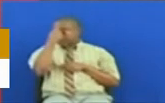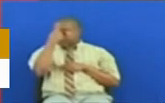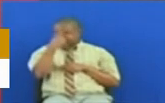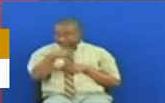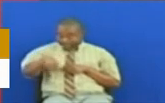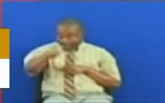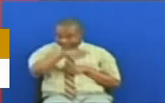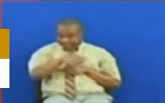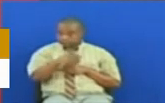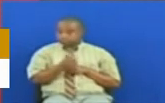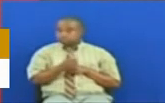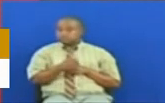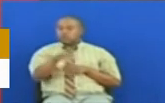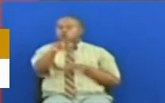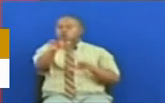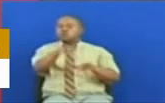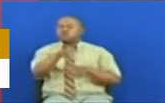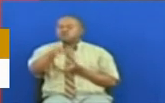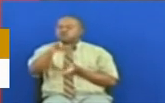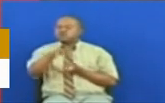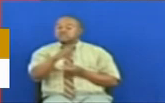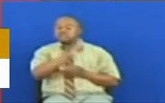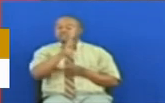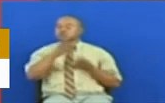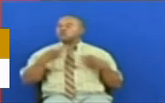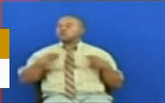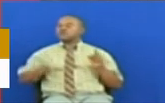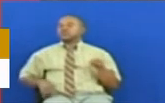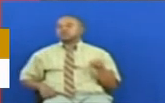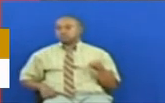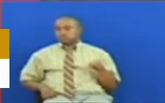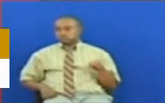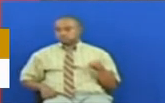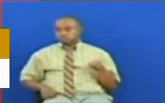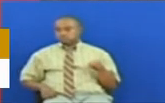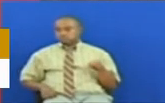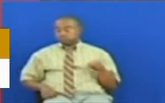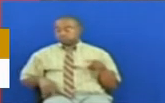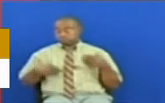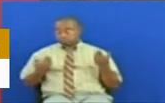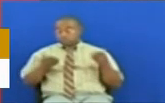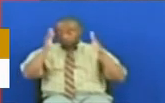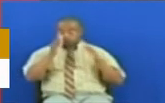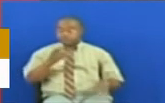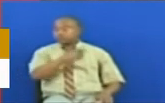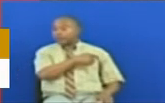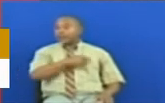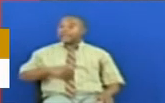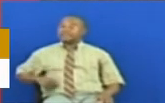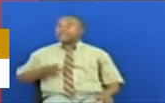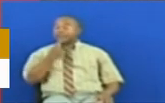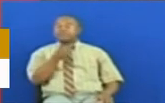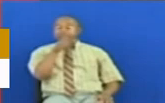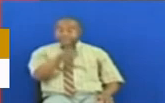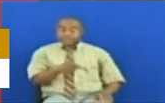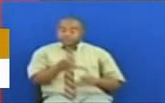hapa ni uvuvi sio huu wa bahari ya ndani. Uvuvi ambao aliumaanisha Mheshimiwa Rais ni uvuvi huu wa bahari